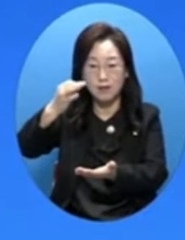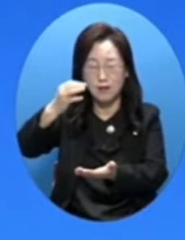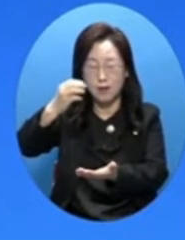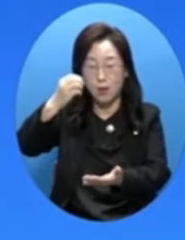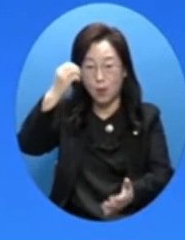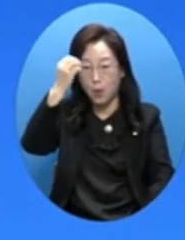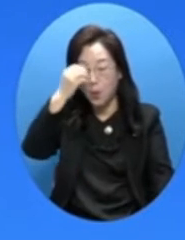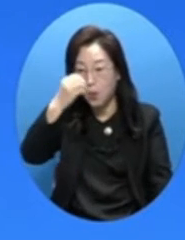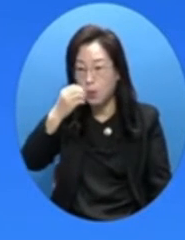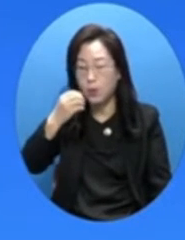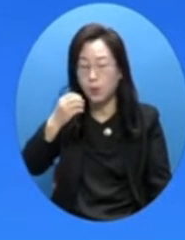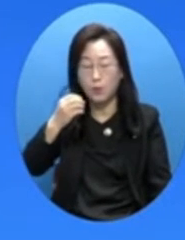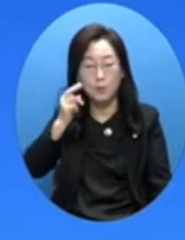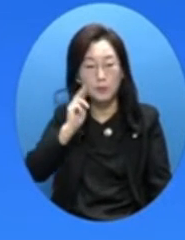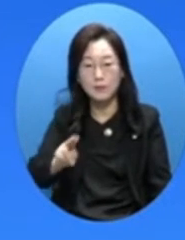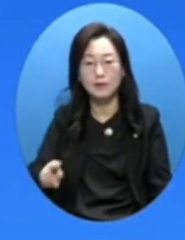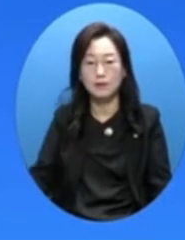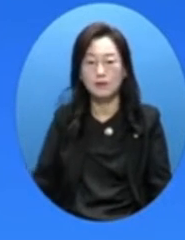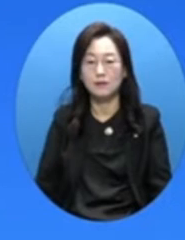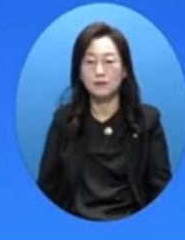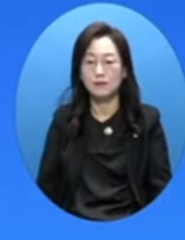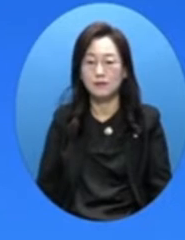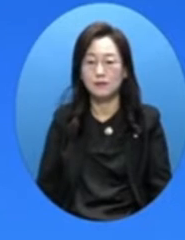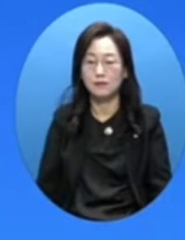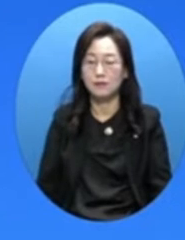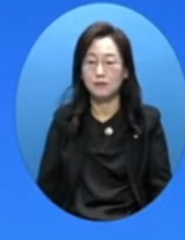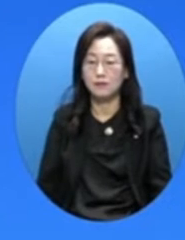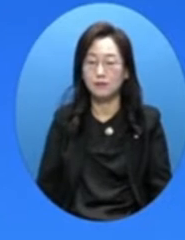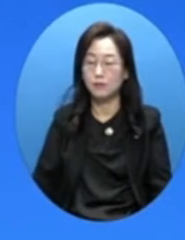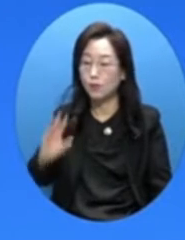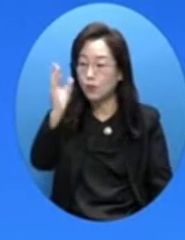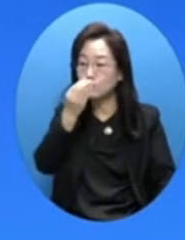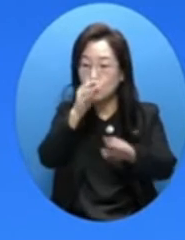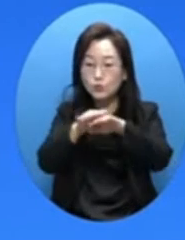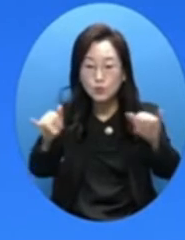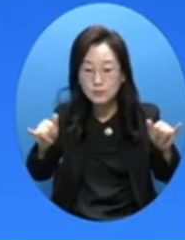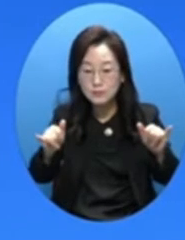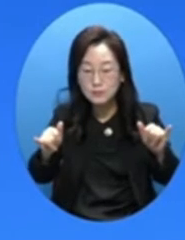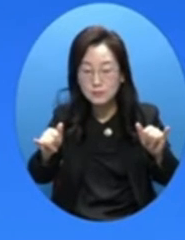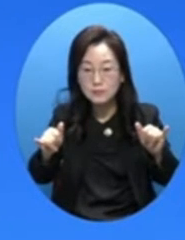높이 올라가 있고 또 거기 성도님들은